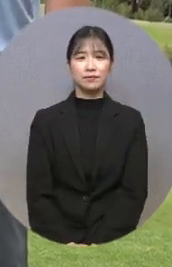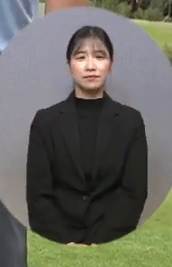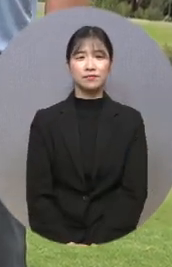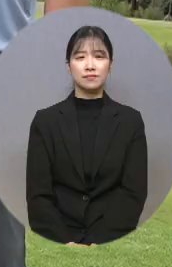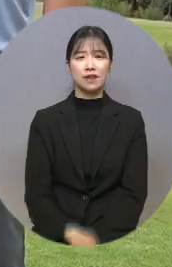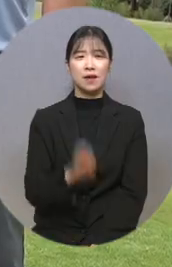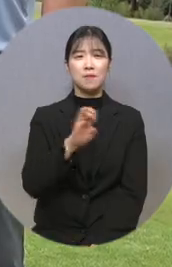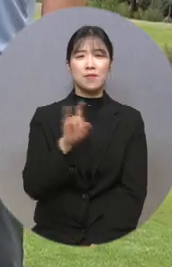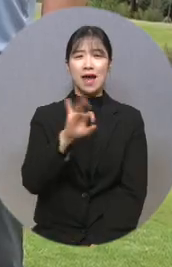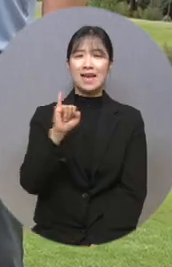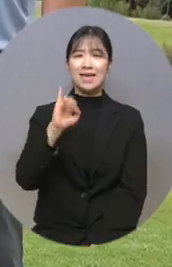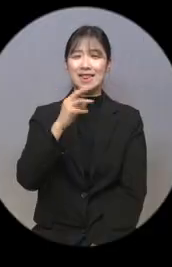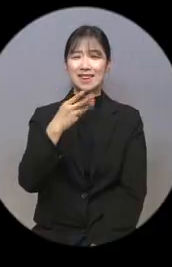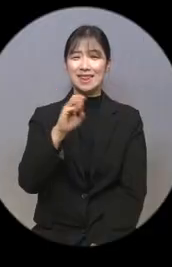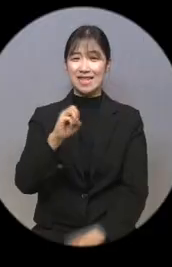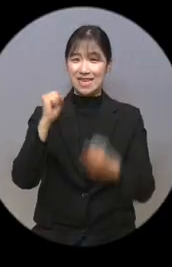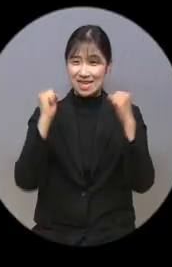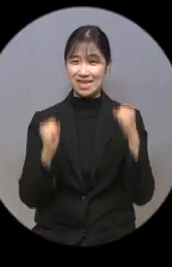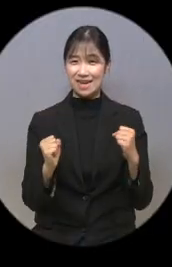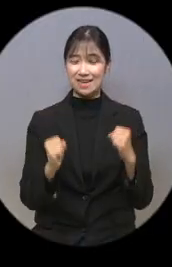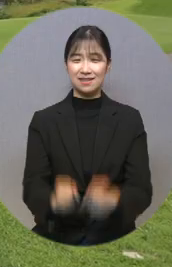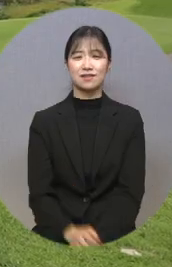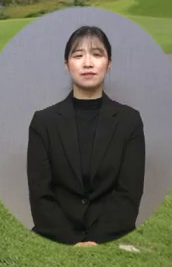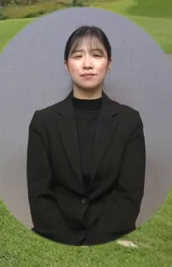하이냐? 뭐야?